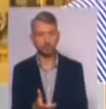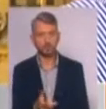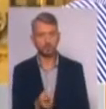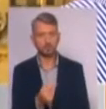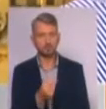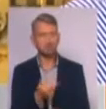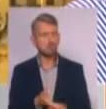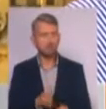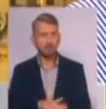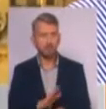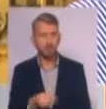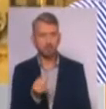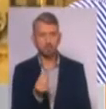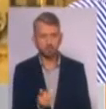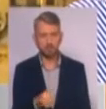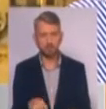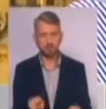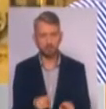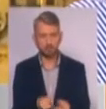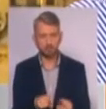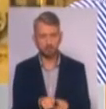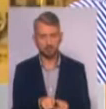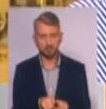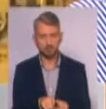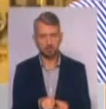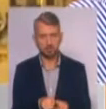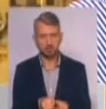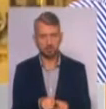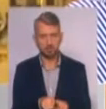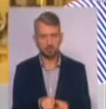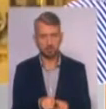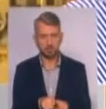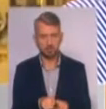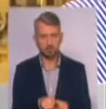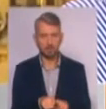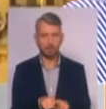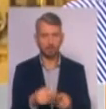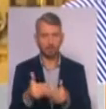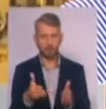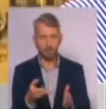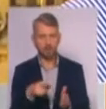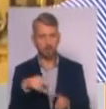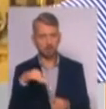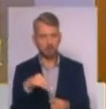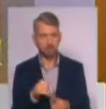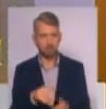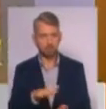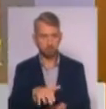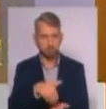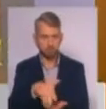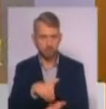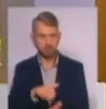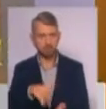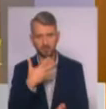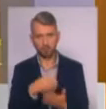не важко придбати такий контейнер для пакетиків і прибирати за своєю собакою. Це просто.